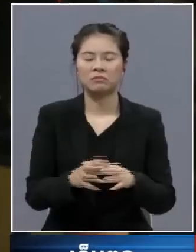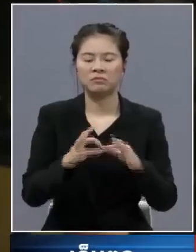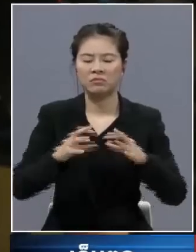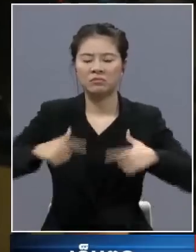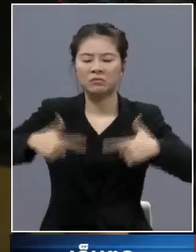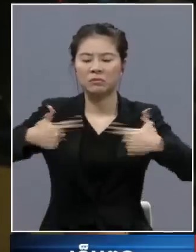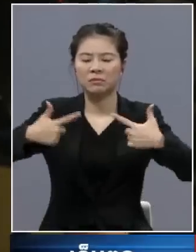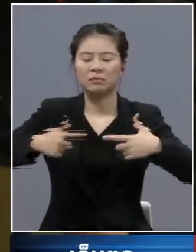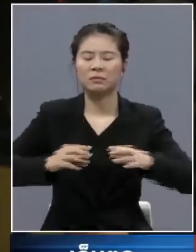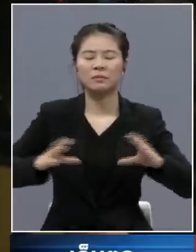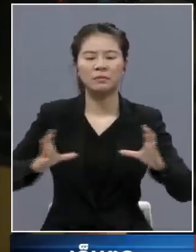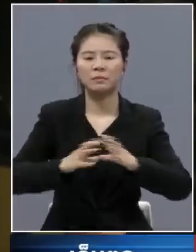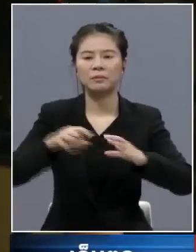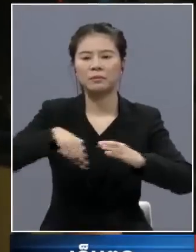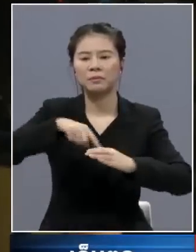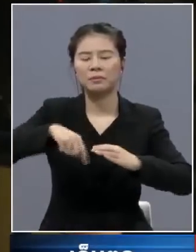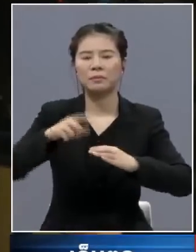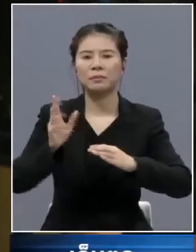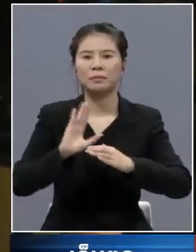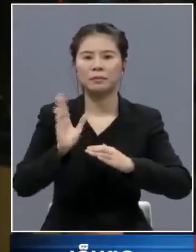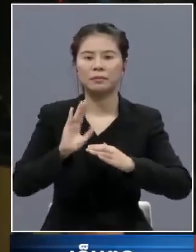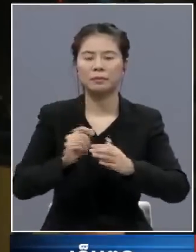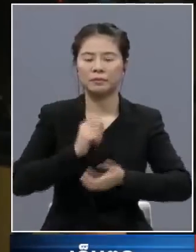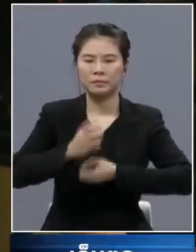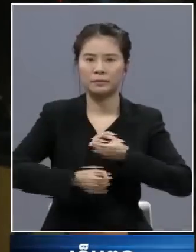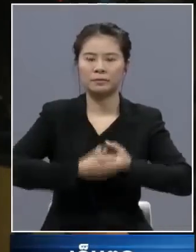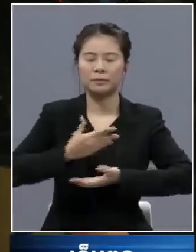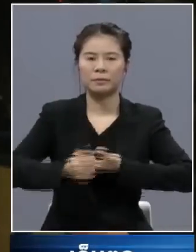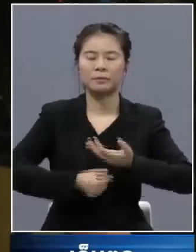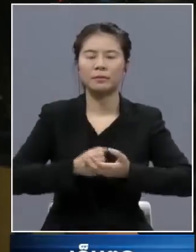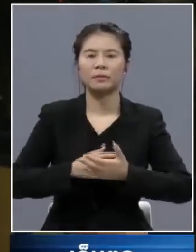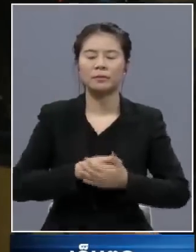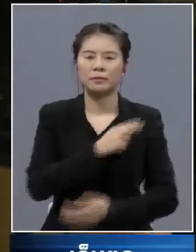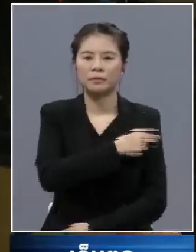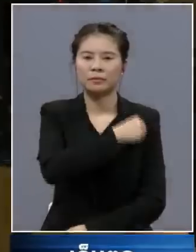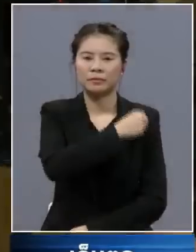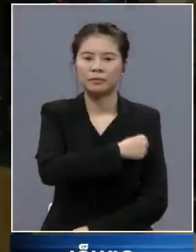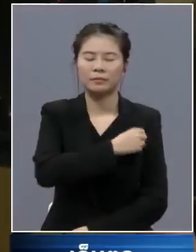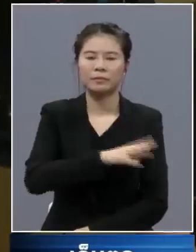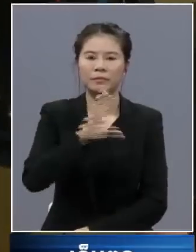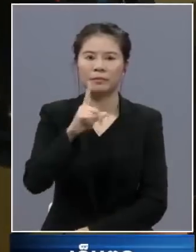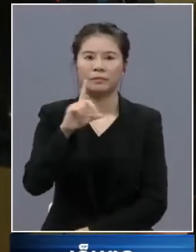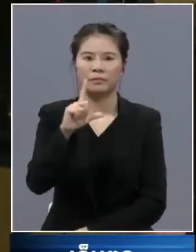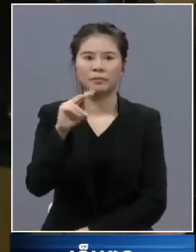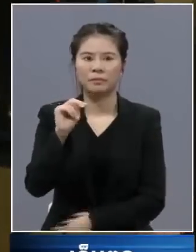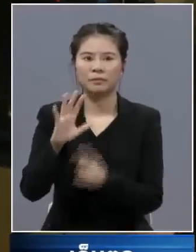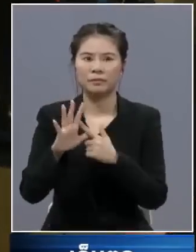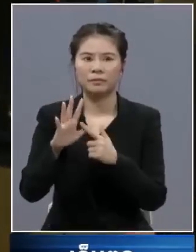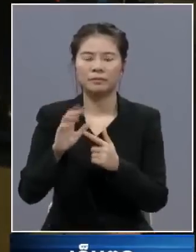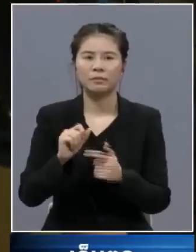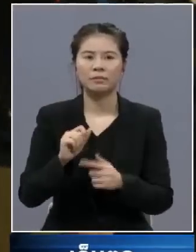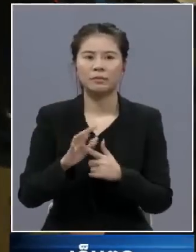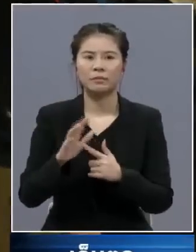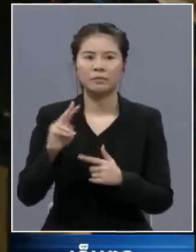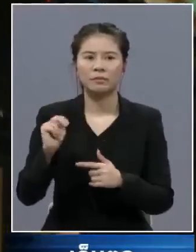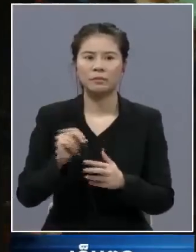เนี่ยฮะคือคำพูดของคุณสิทธาแล้วก็ความคิดเห็นของคุณจุลนานนะฮะซึ่งคุณจุลนานก็ได้ไปออกรายการอีกหลายที่นะฮะมีรายการ Talking